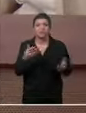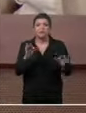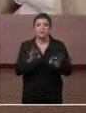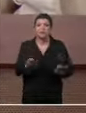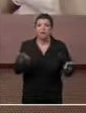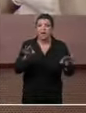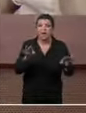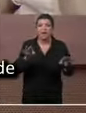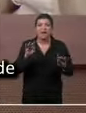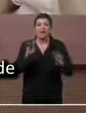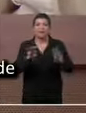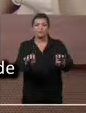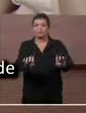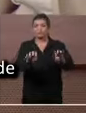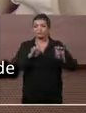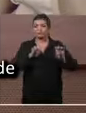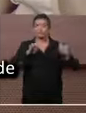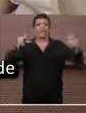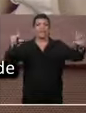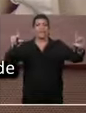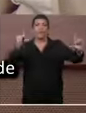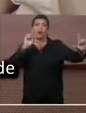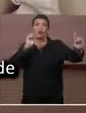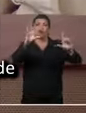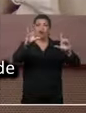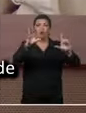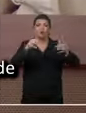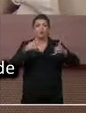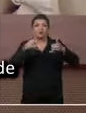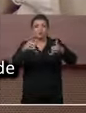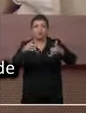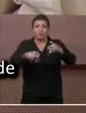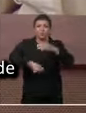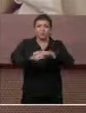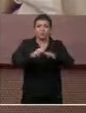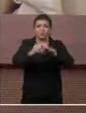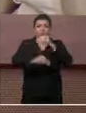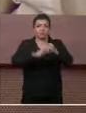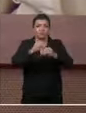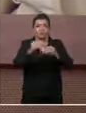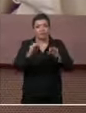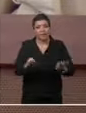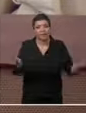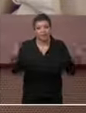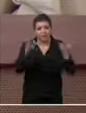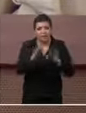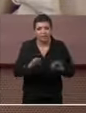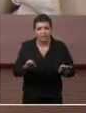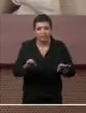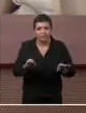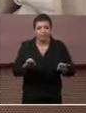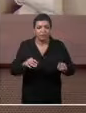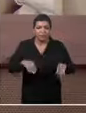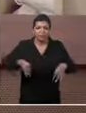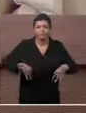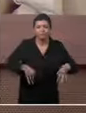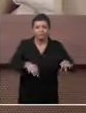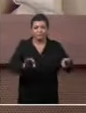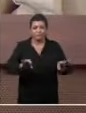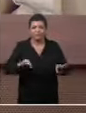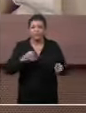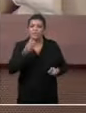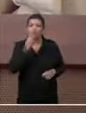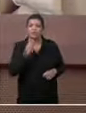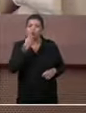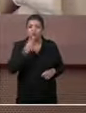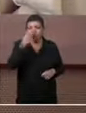pas d'écran géant de retransmission de la Coupe du Monde de football à Bordeaux, il n'y aura pas de tapis rouge déroulé pour